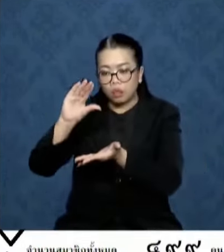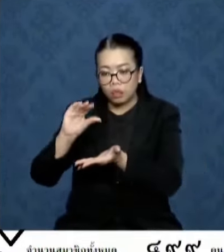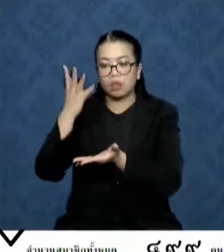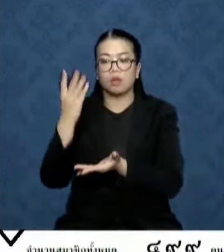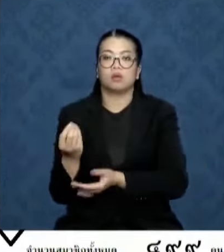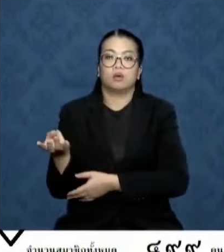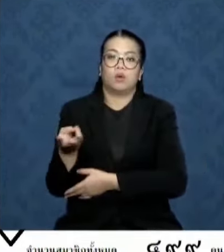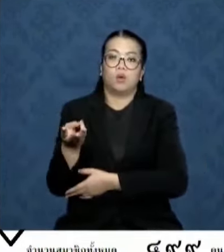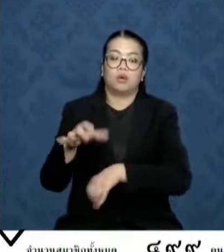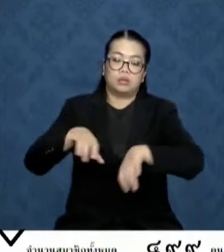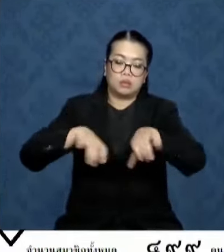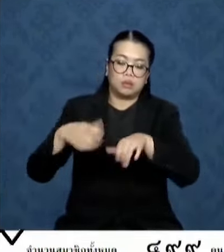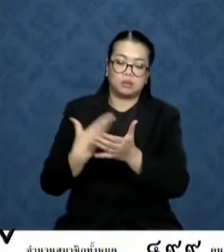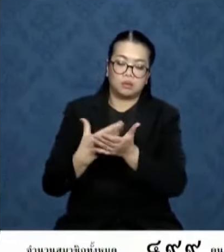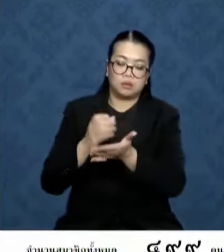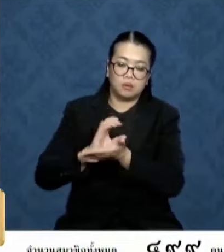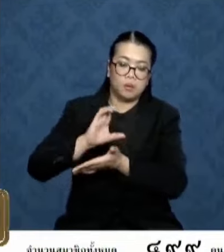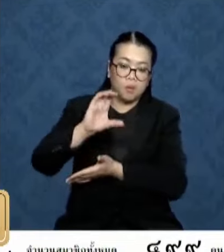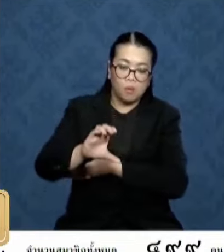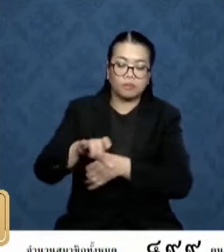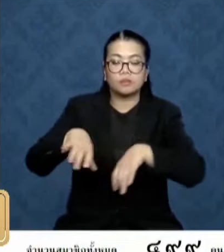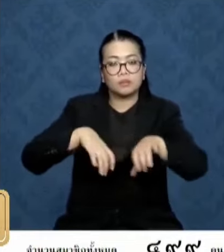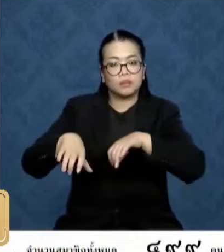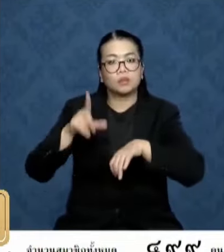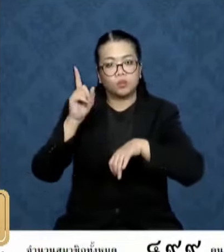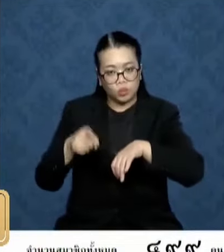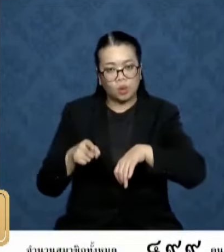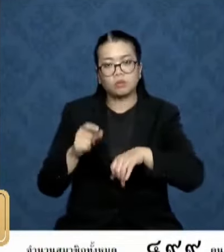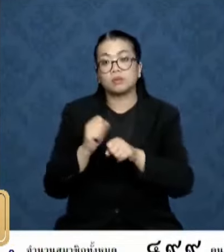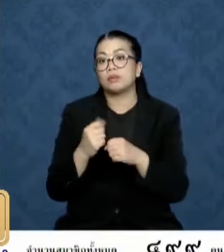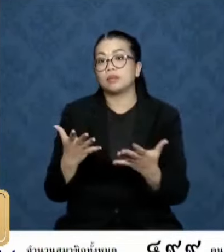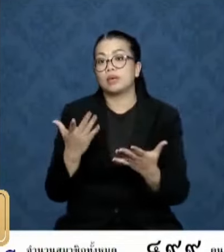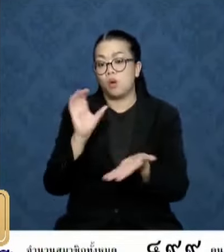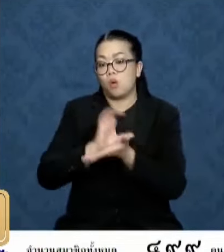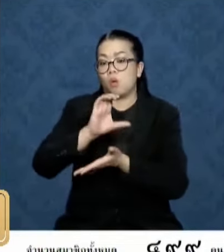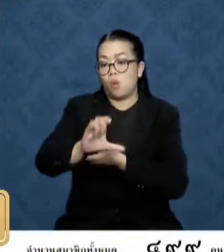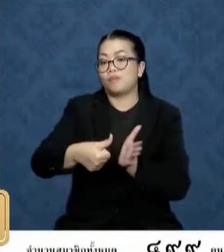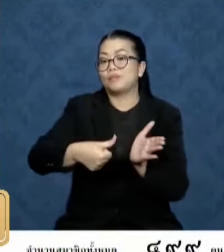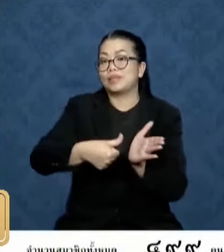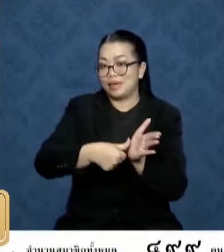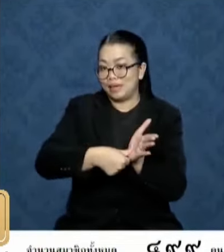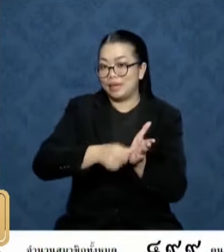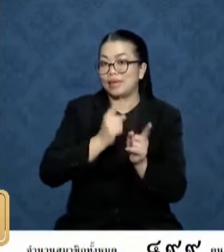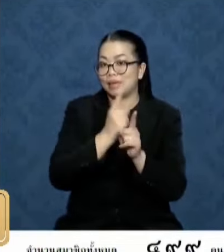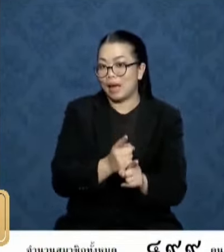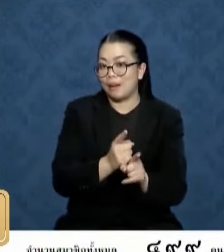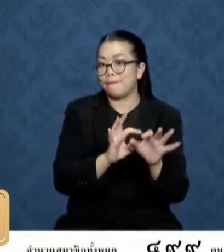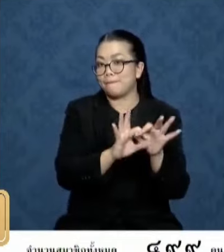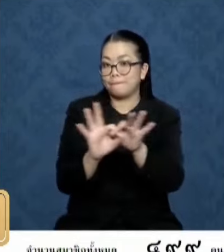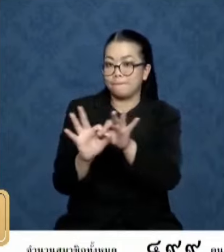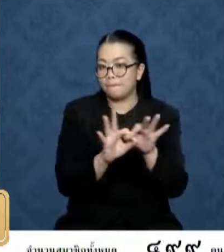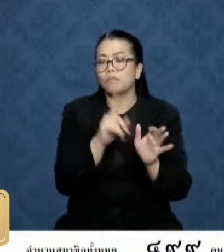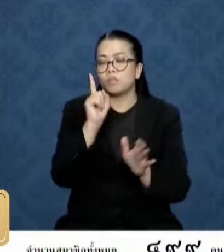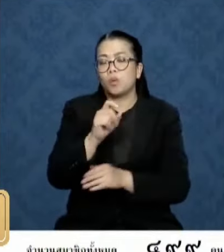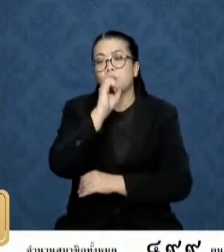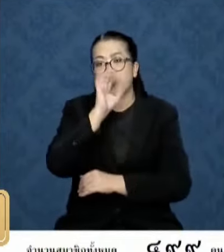การจดสันงบที่ควรจะเป็ั้นเป็นยไครับงบอะไรที่เป็นกใช้นี่ตามพระผกพันธ์ก็ครจะบ